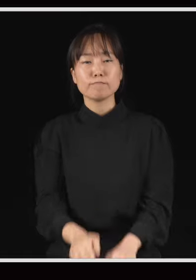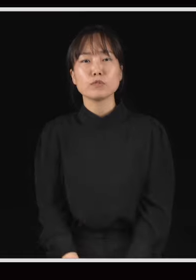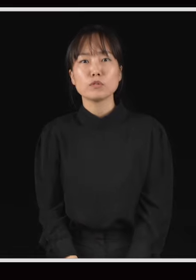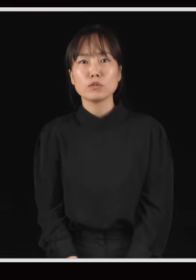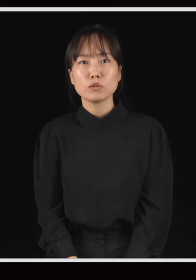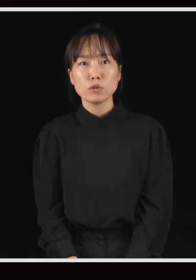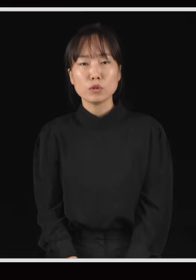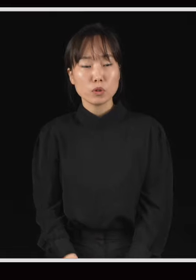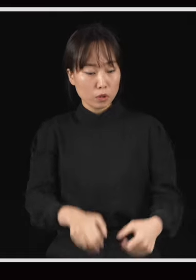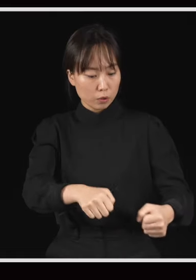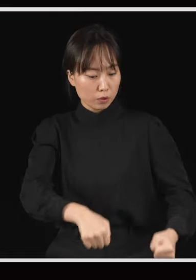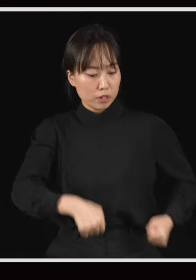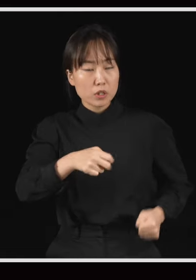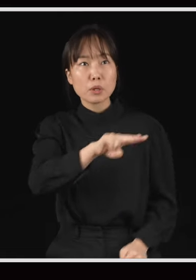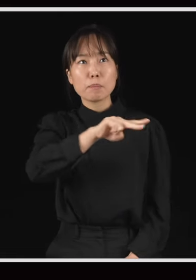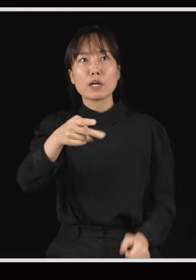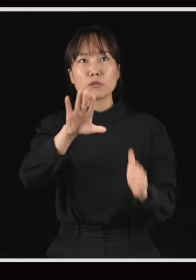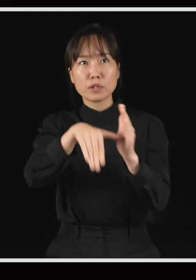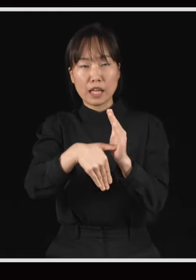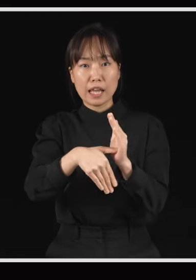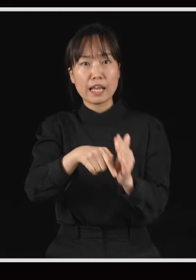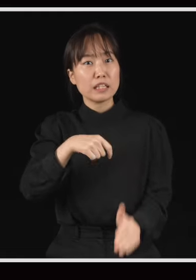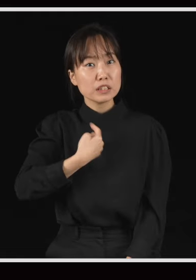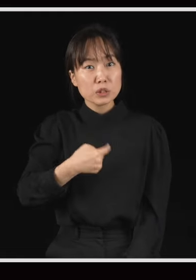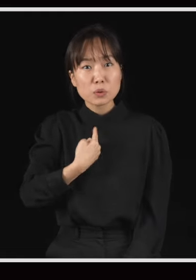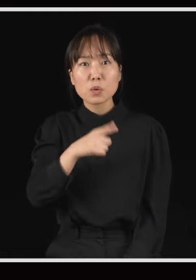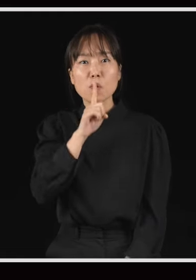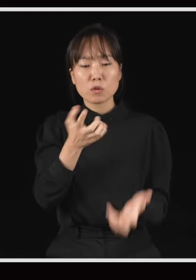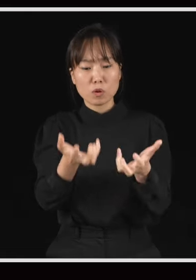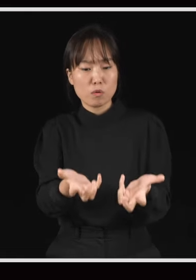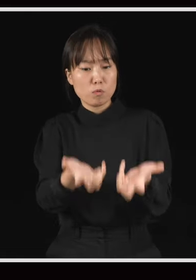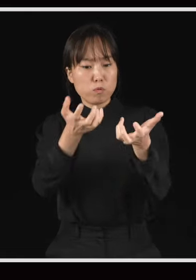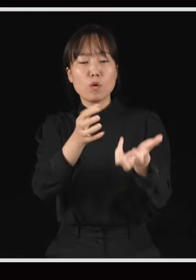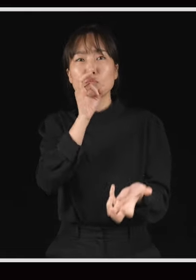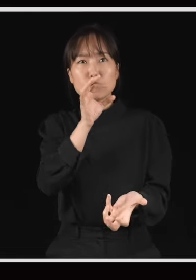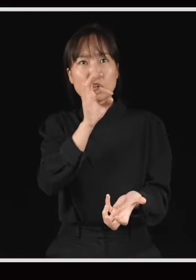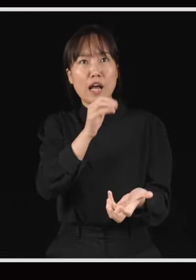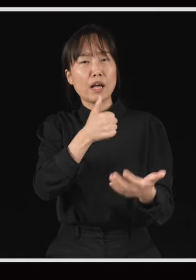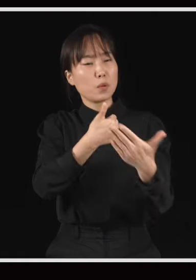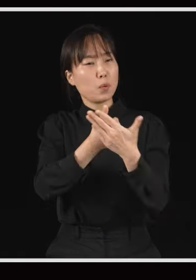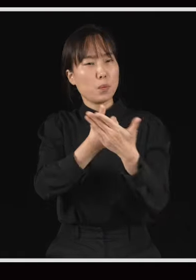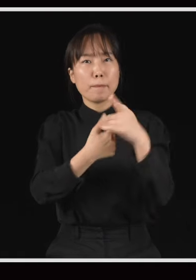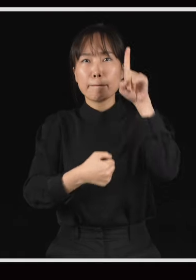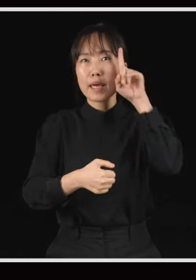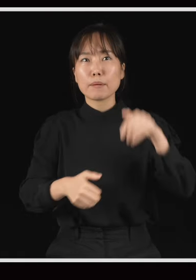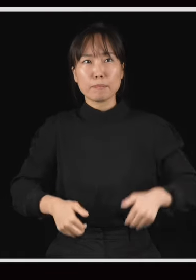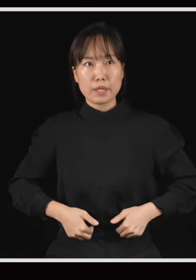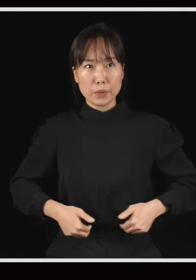상태를 의미를 하고 기저귀를 갈 때 내가 엉덩이도 들어줄 수가 없는 상태가 되는 걸 의미합니다.